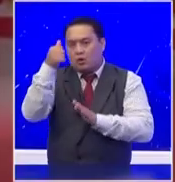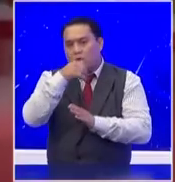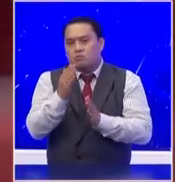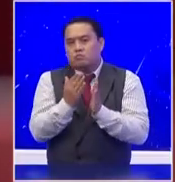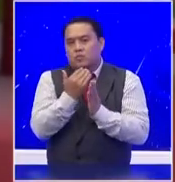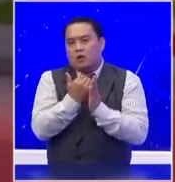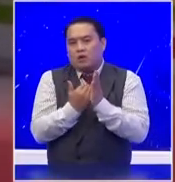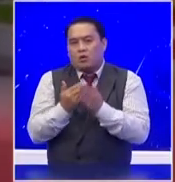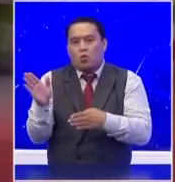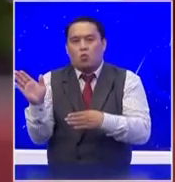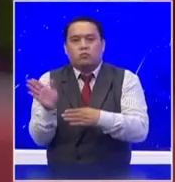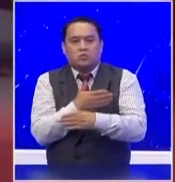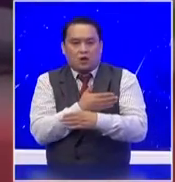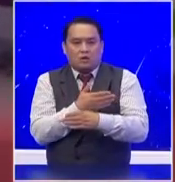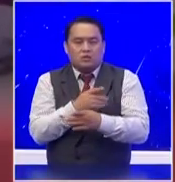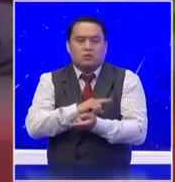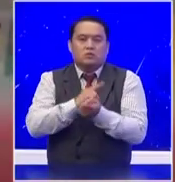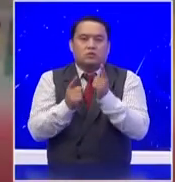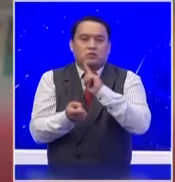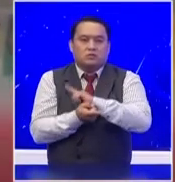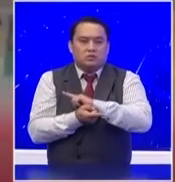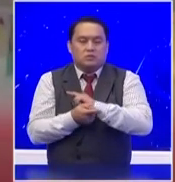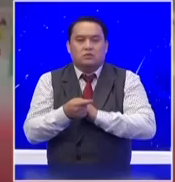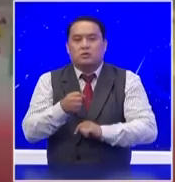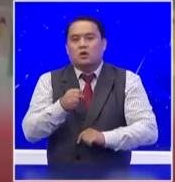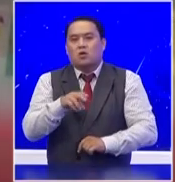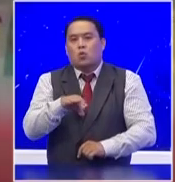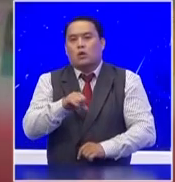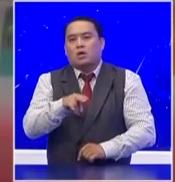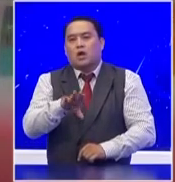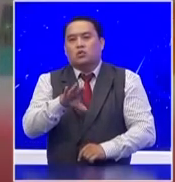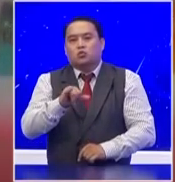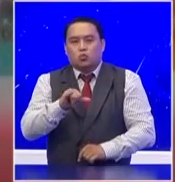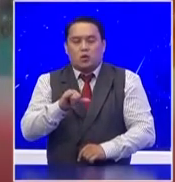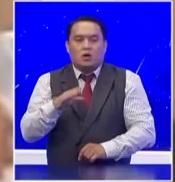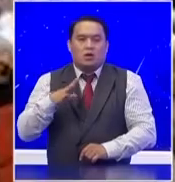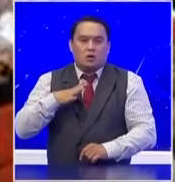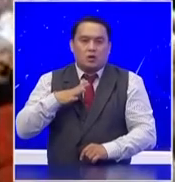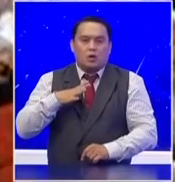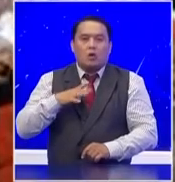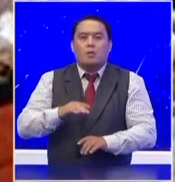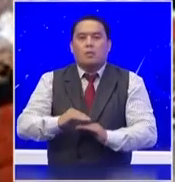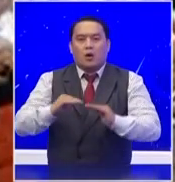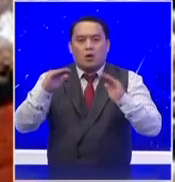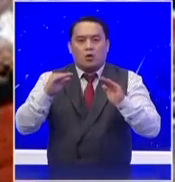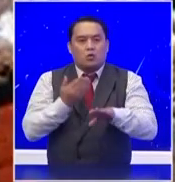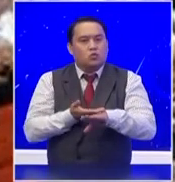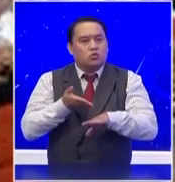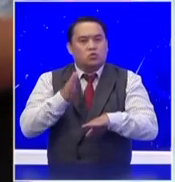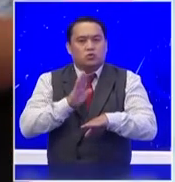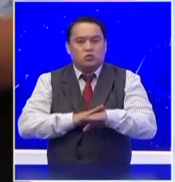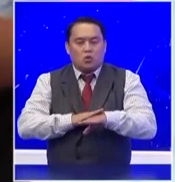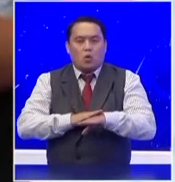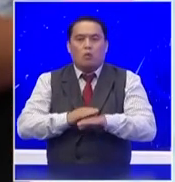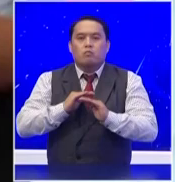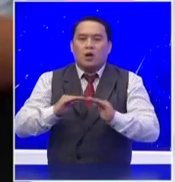бағдарламадан алынып тасталды. Орнына Сағадеев ұсынған сауат ашу келді. Әлі ой өрісі өспеген өренге бұл оңай тиген жоқ.